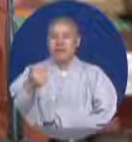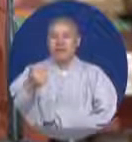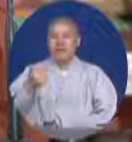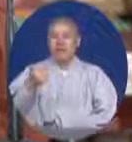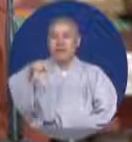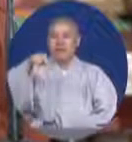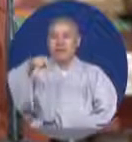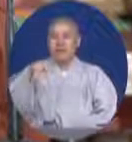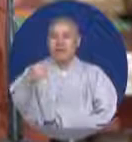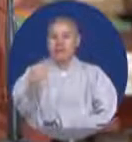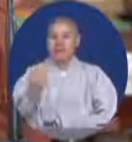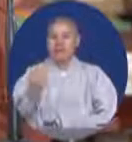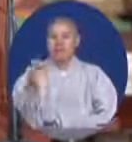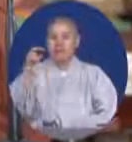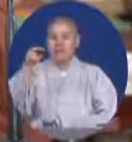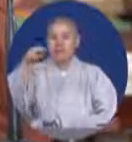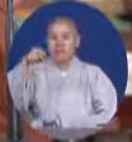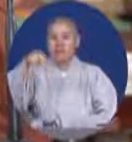세가은